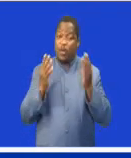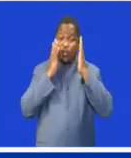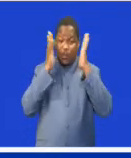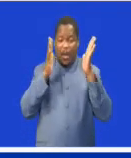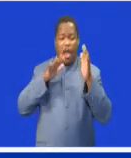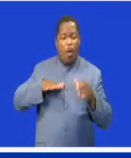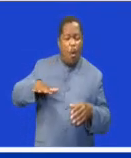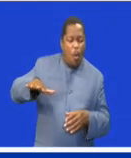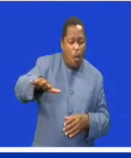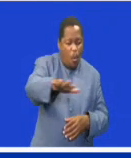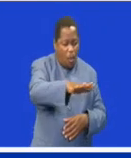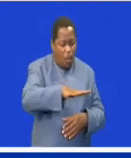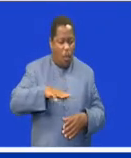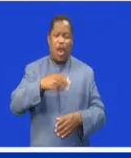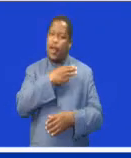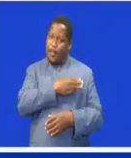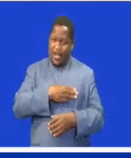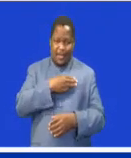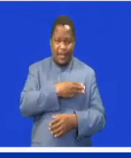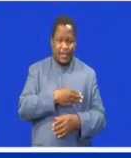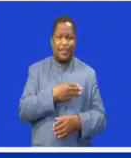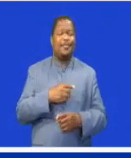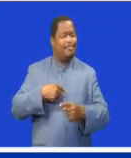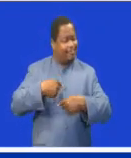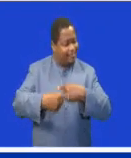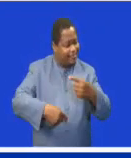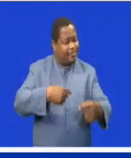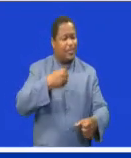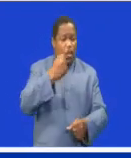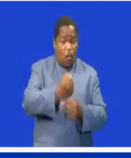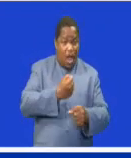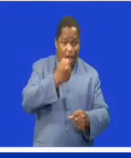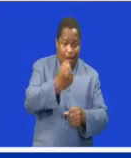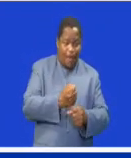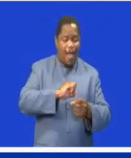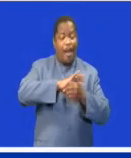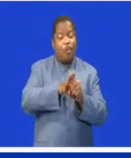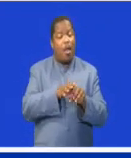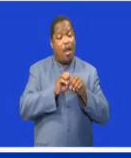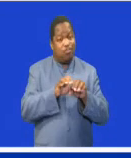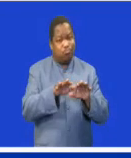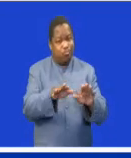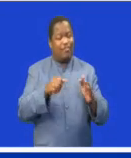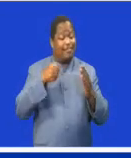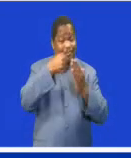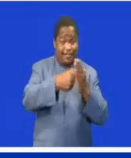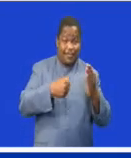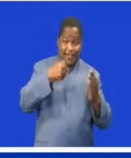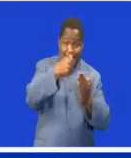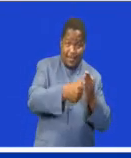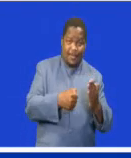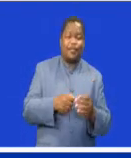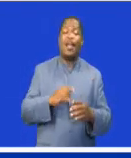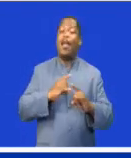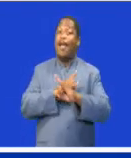COVID-19, silandzele yonke imigomo lebekiwe litiko letempilo bekunene. Sihlale